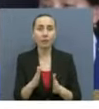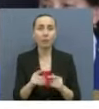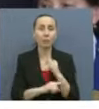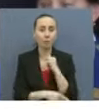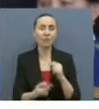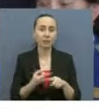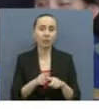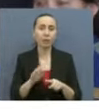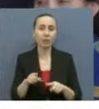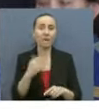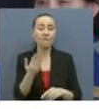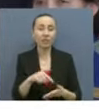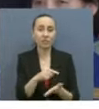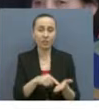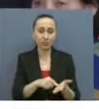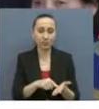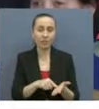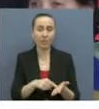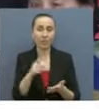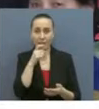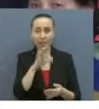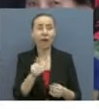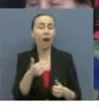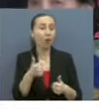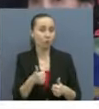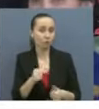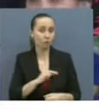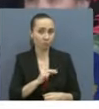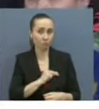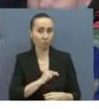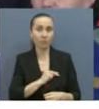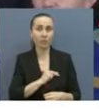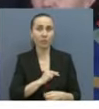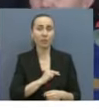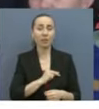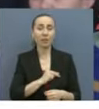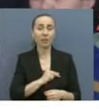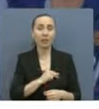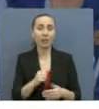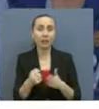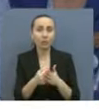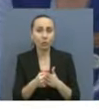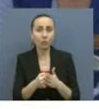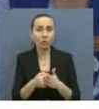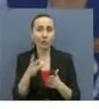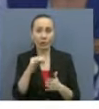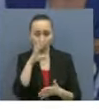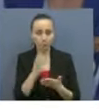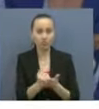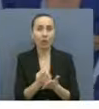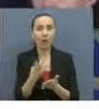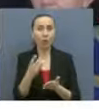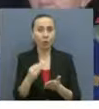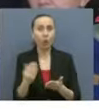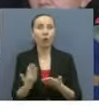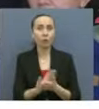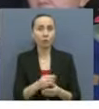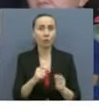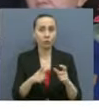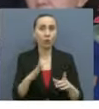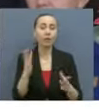я знаю, что вы неплохо работаете. В принципе, коллектив у нас такой заточенный на успех, но тем не менее, в новой школе придется